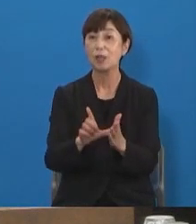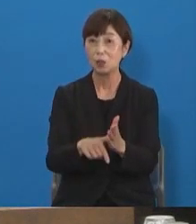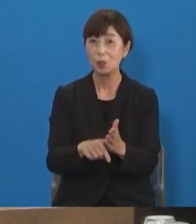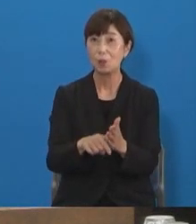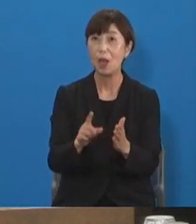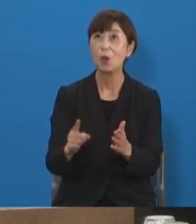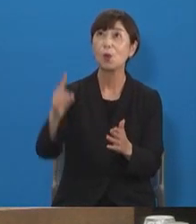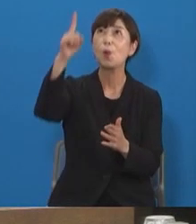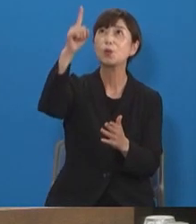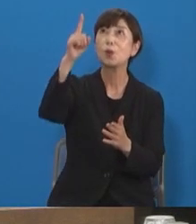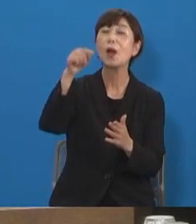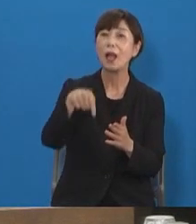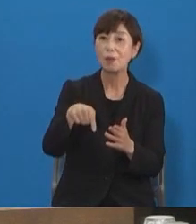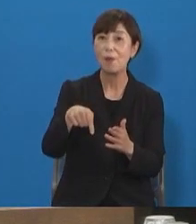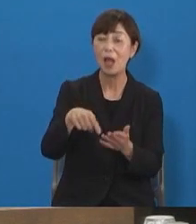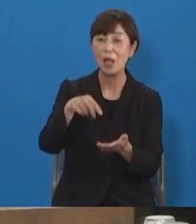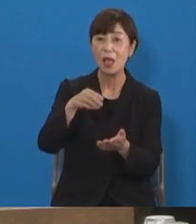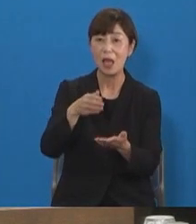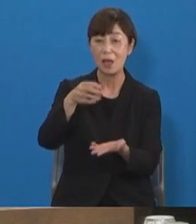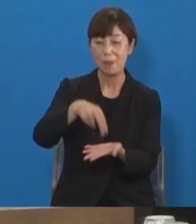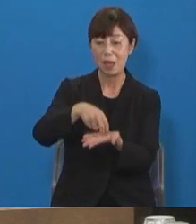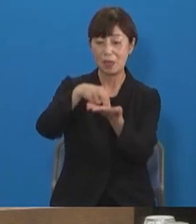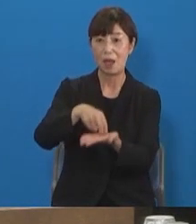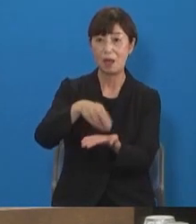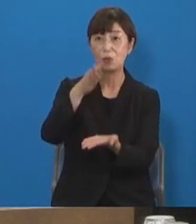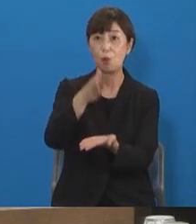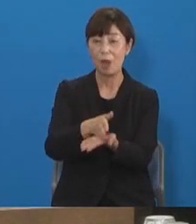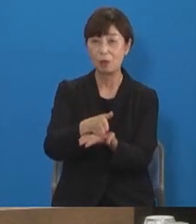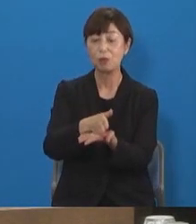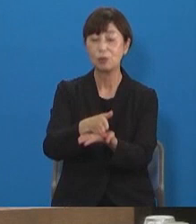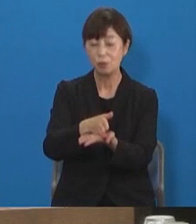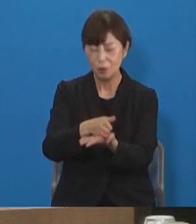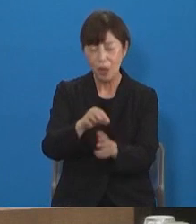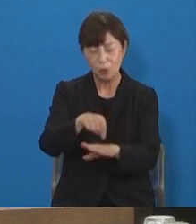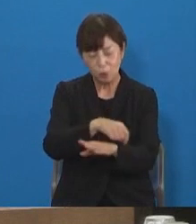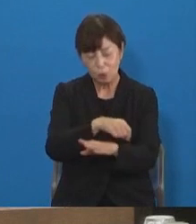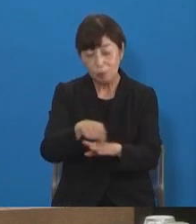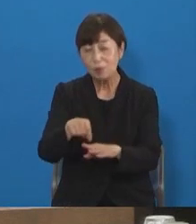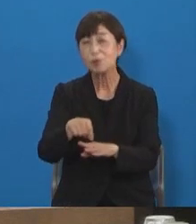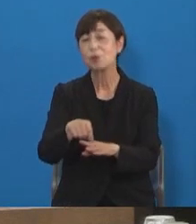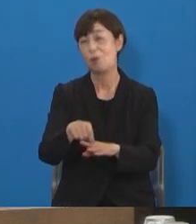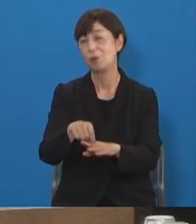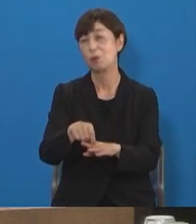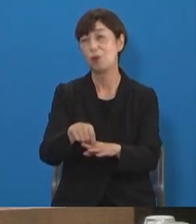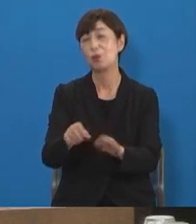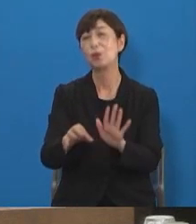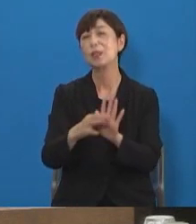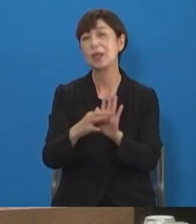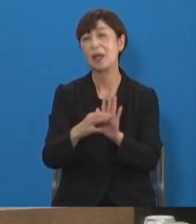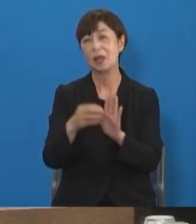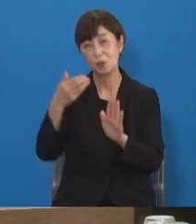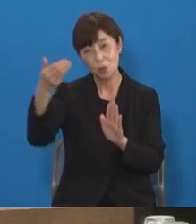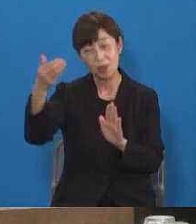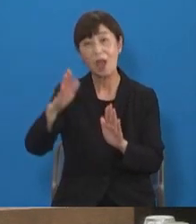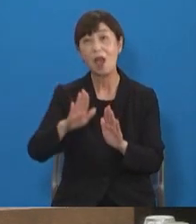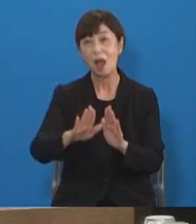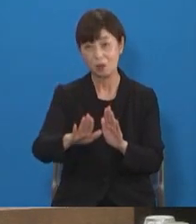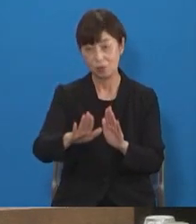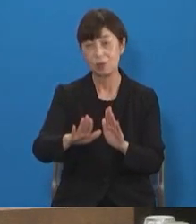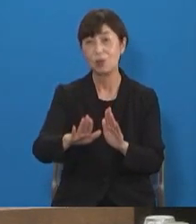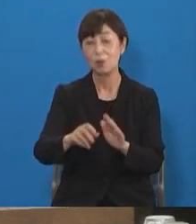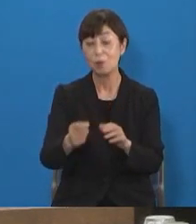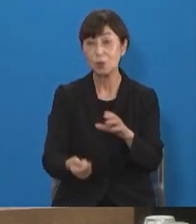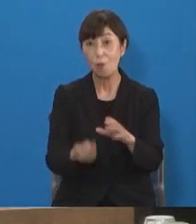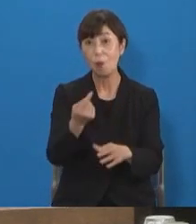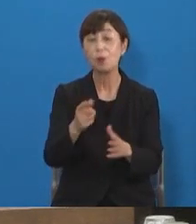害、エレベーターの停止など、特有の被害が想定されます。いざ発災したとき、 避難所